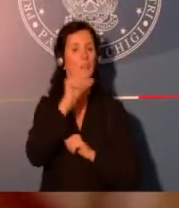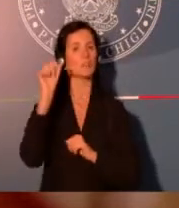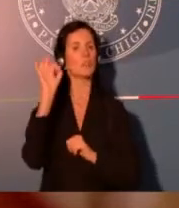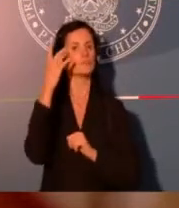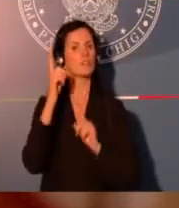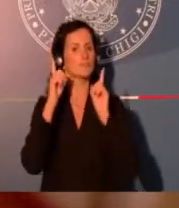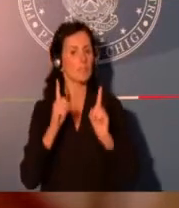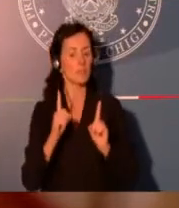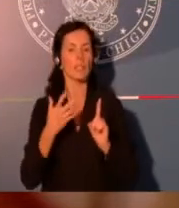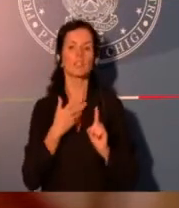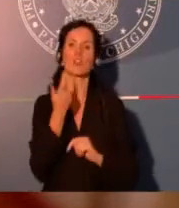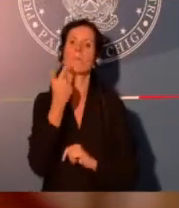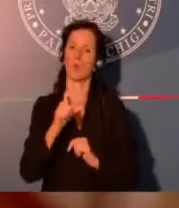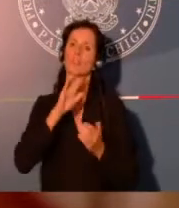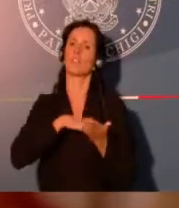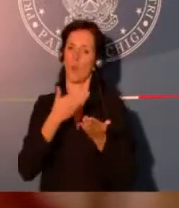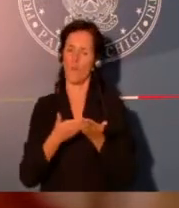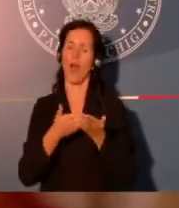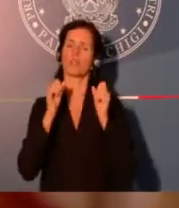sussistenza di motivate ragioni.